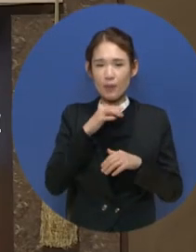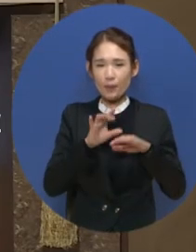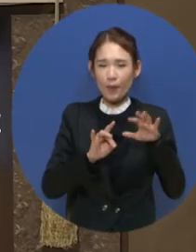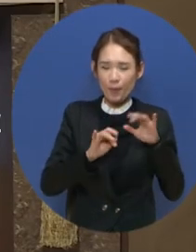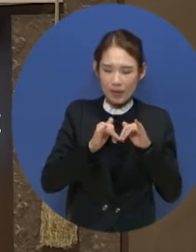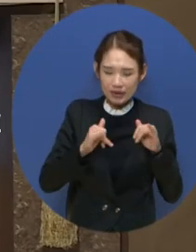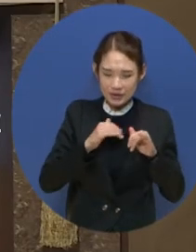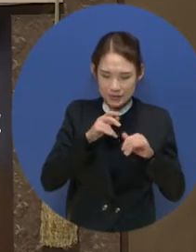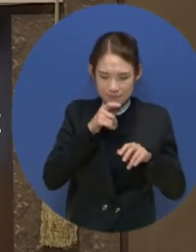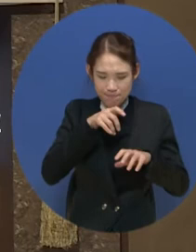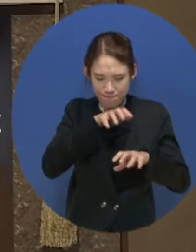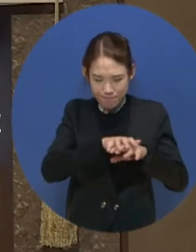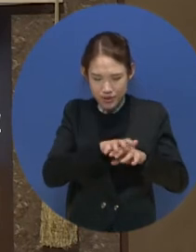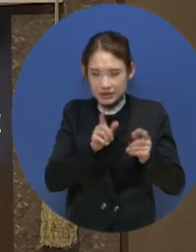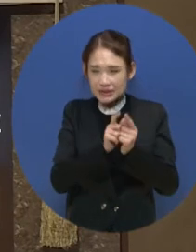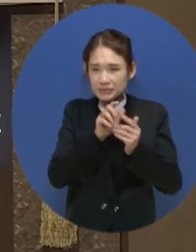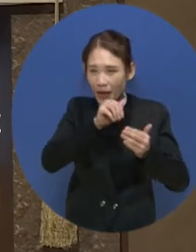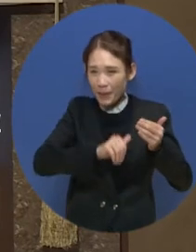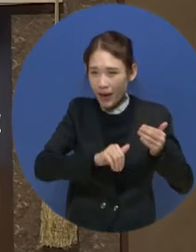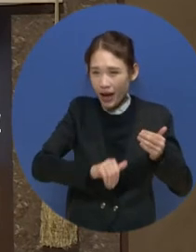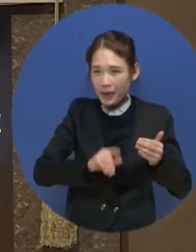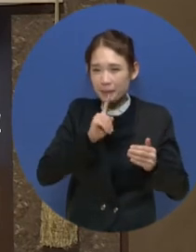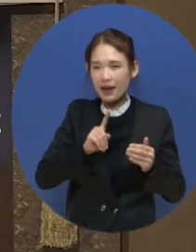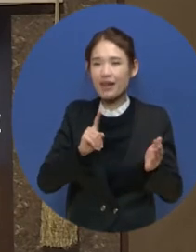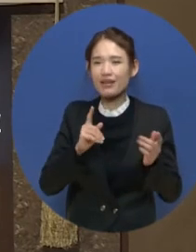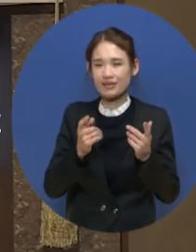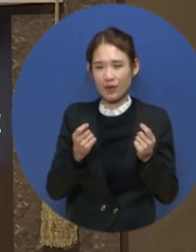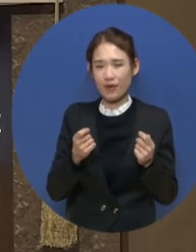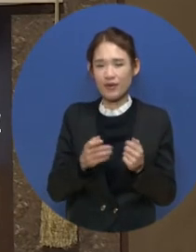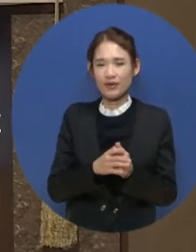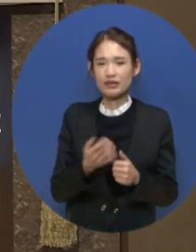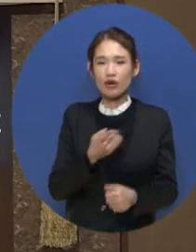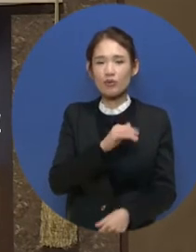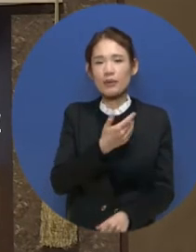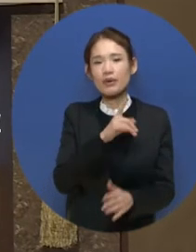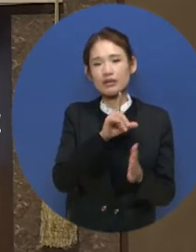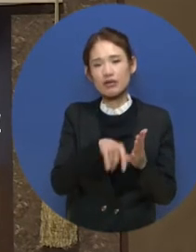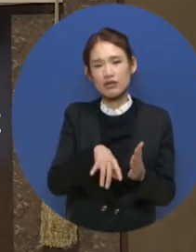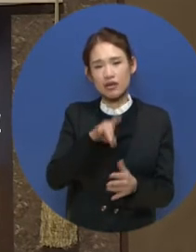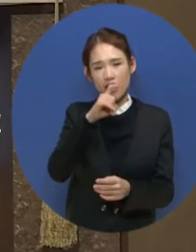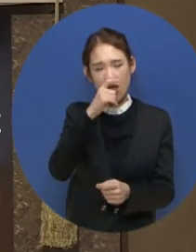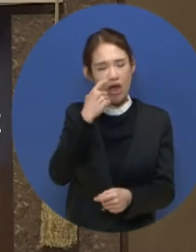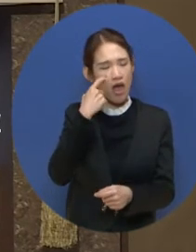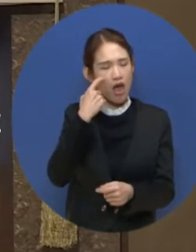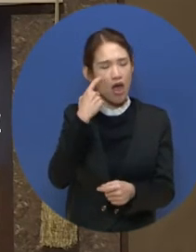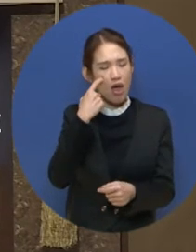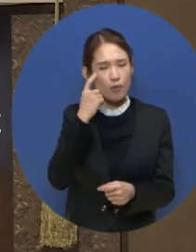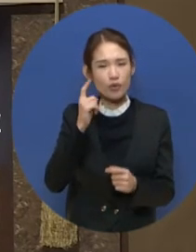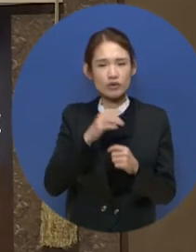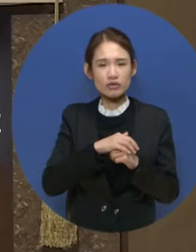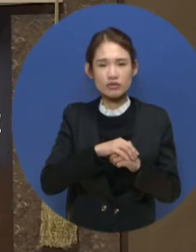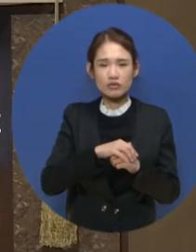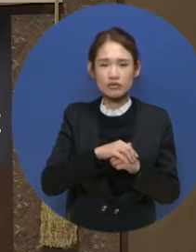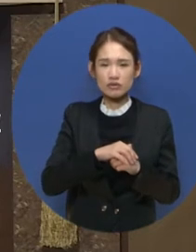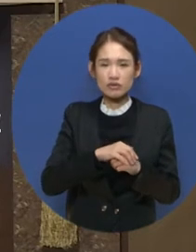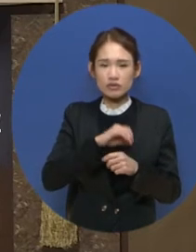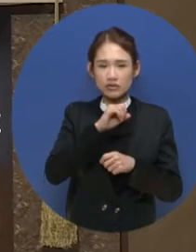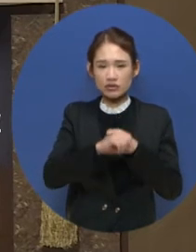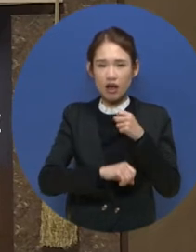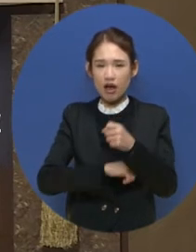우물 판다 80년대 이제 3가 처음 생겨서 하다보니까 너무나 자료가 1 천안